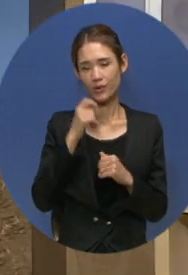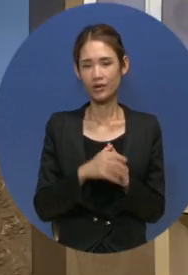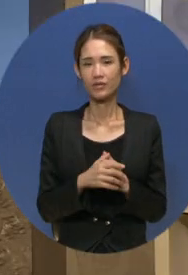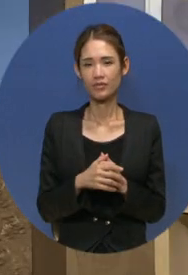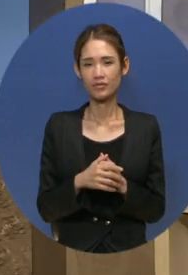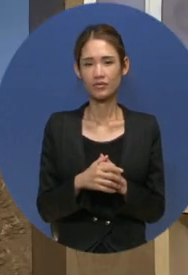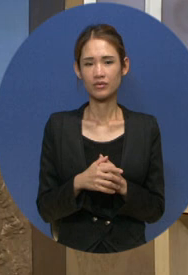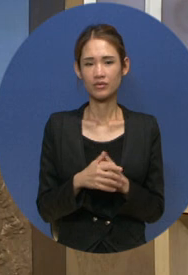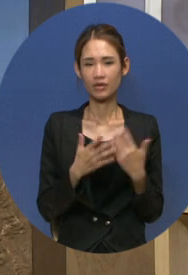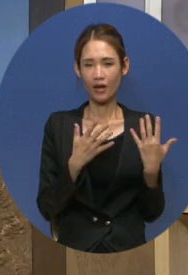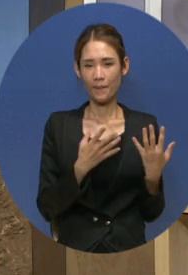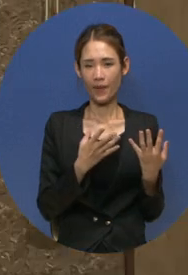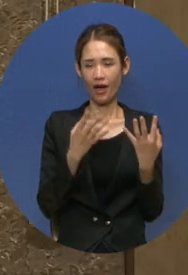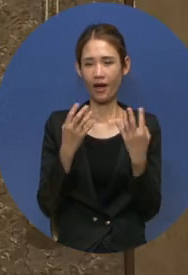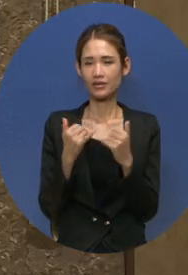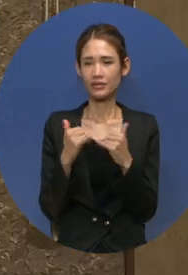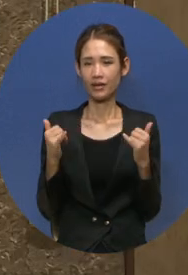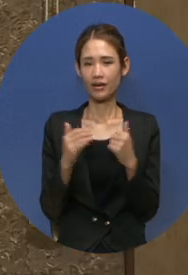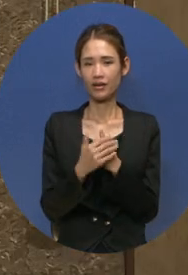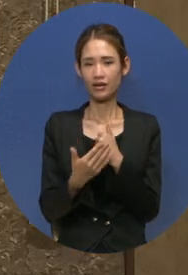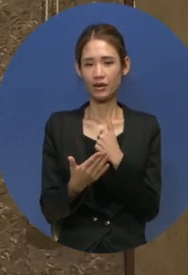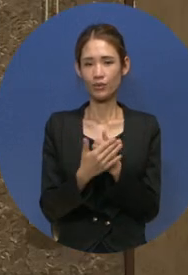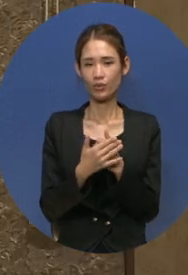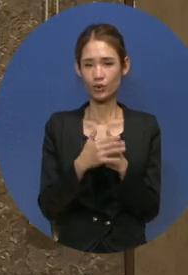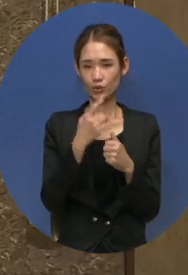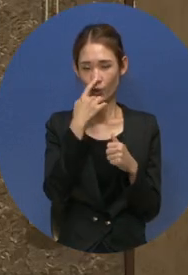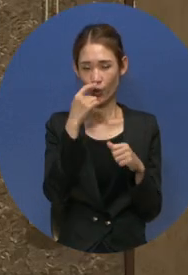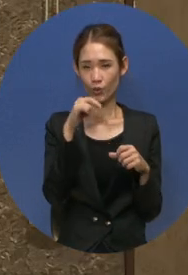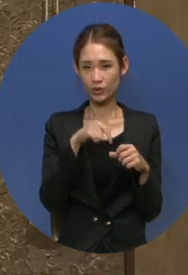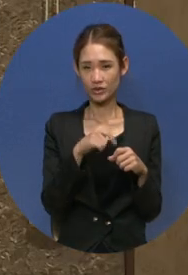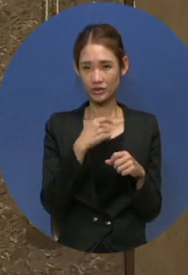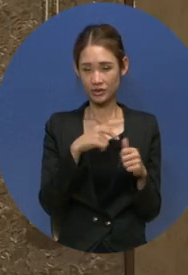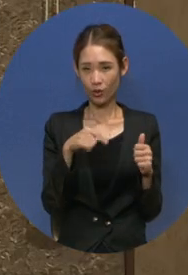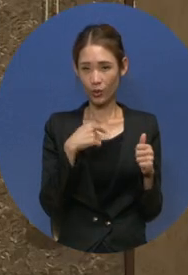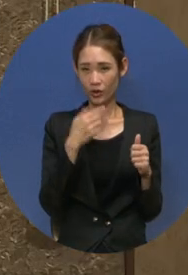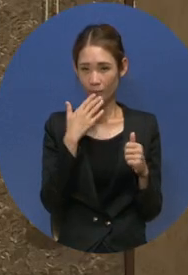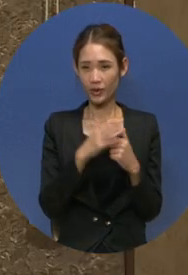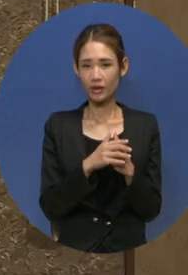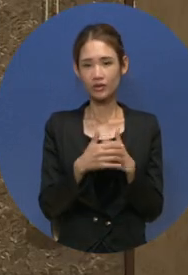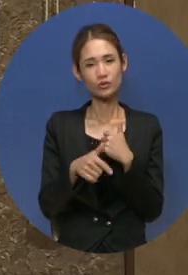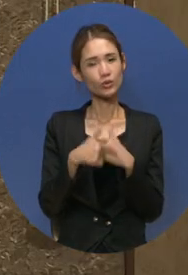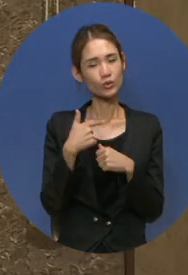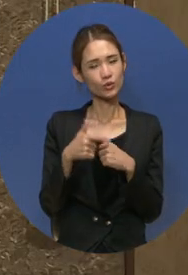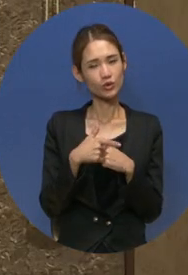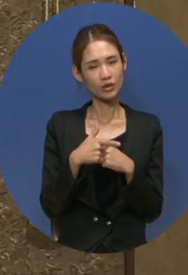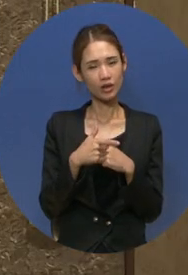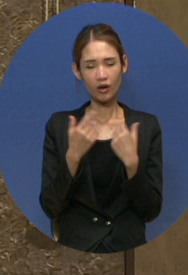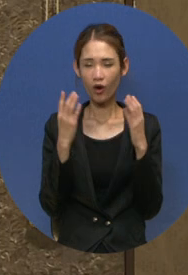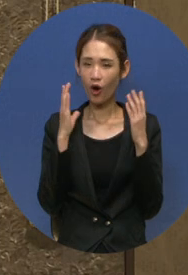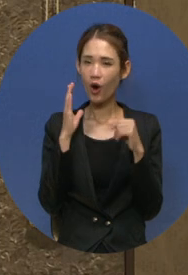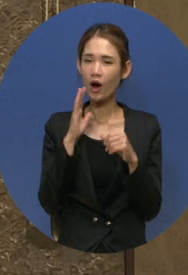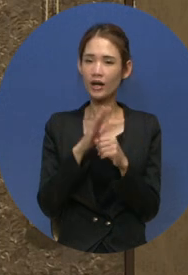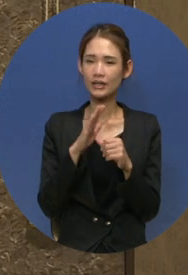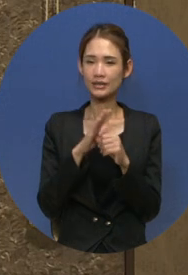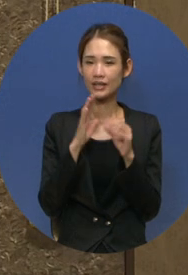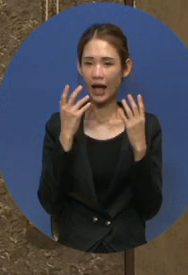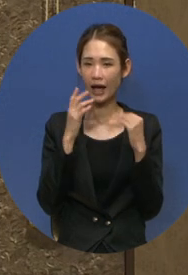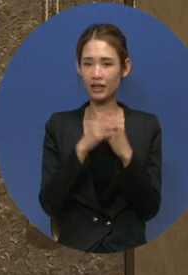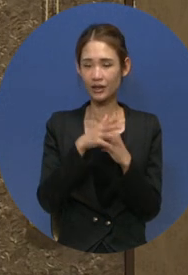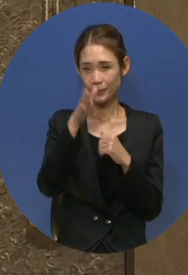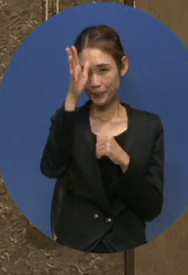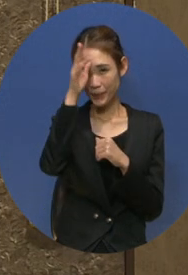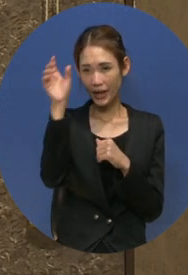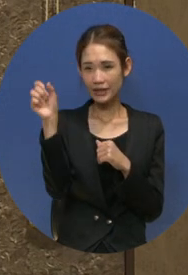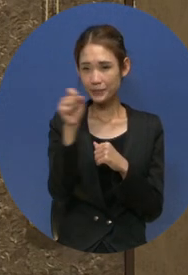그렇죠. 그런데 많은 사람이 이런 보조 코치는 될수 있겠다. 그래서 초등학교나 그런 그 어린아이들